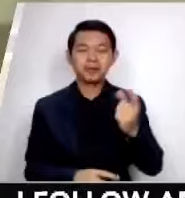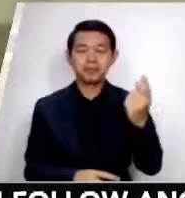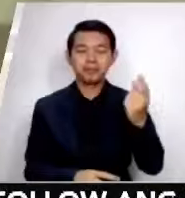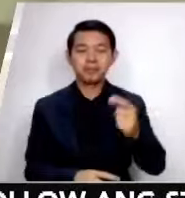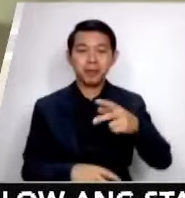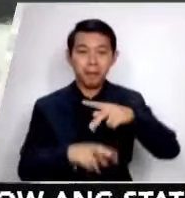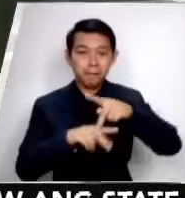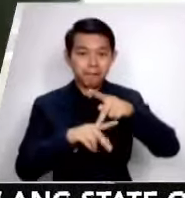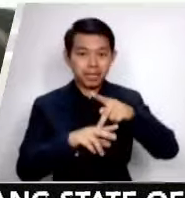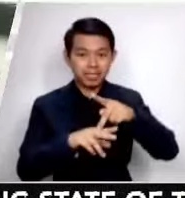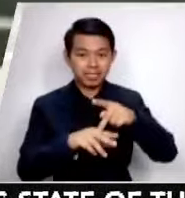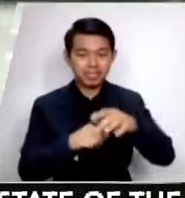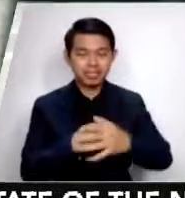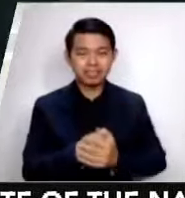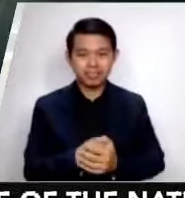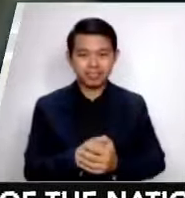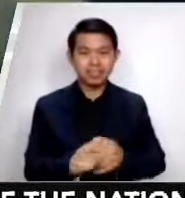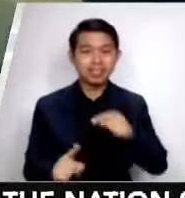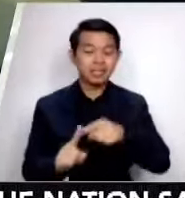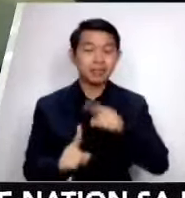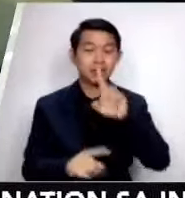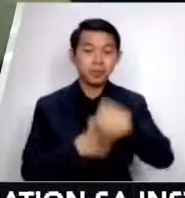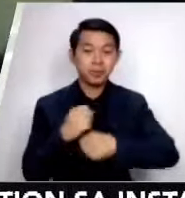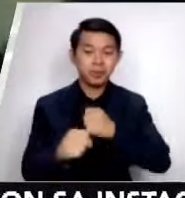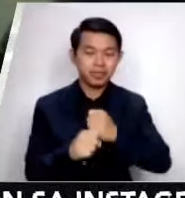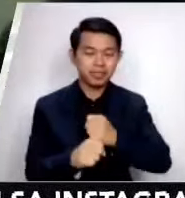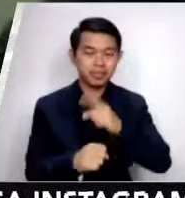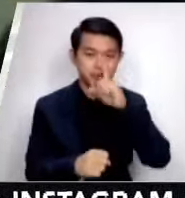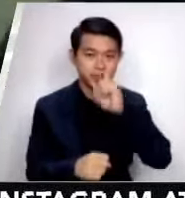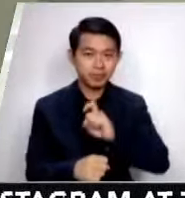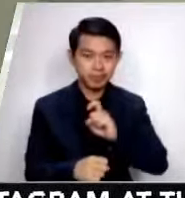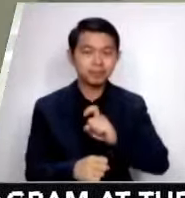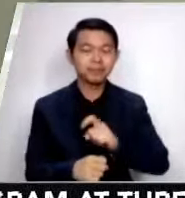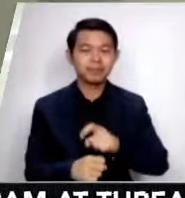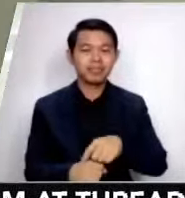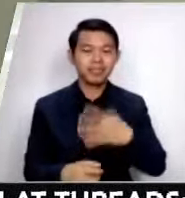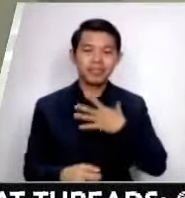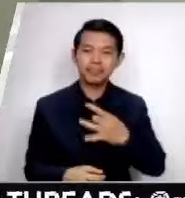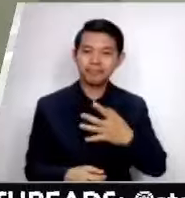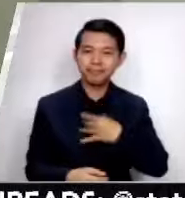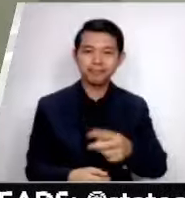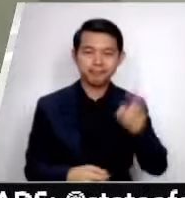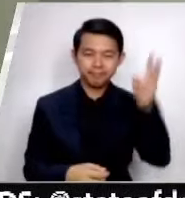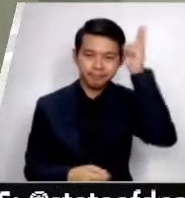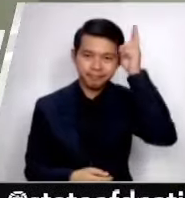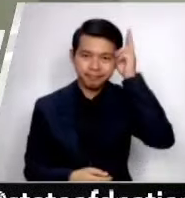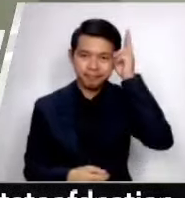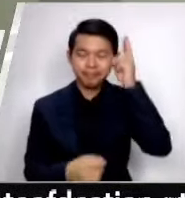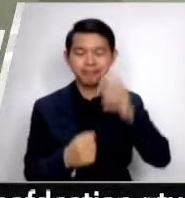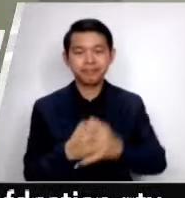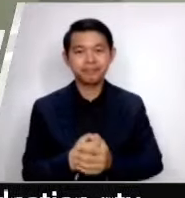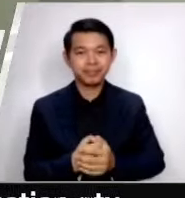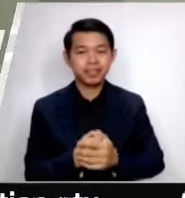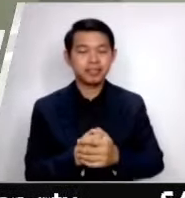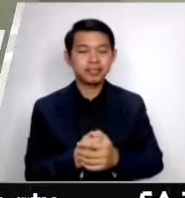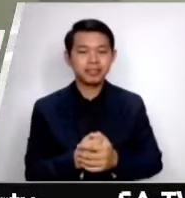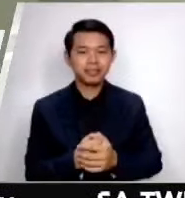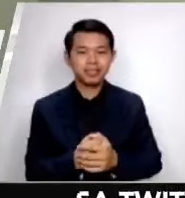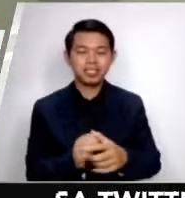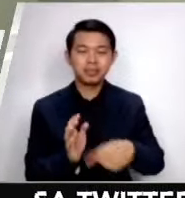pa lang ay veggie lover na si Girl Alicia Cariño. Minsan yung sabaw niya is yung galing lang sa ano